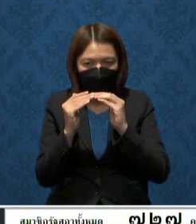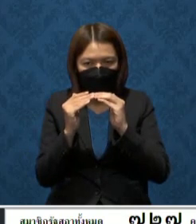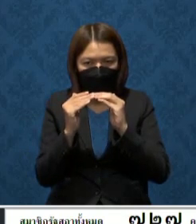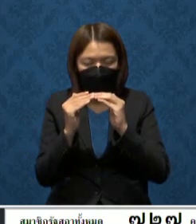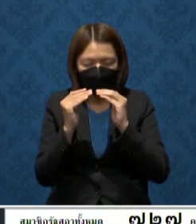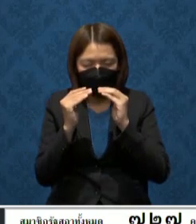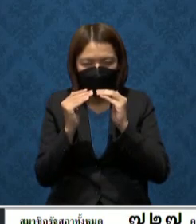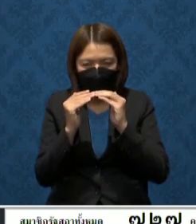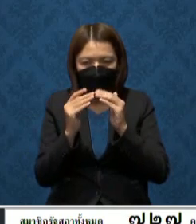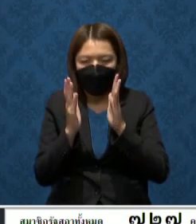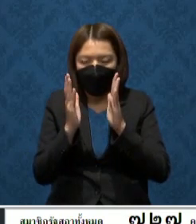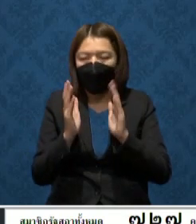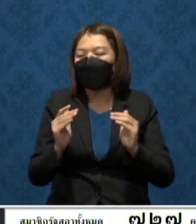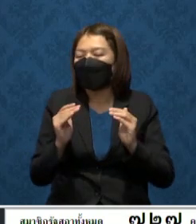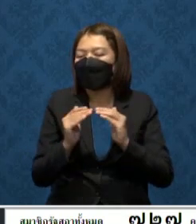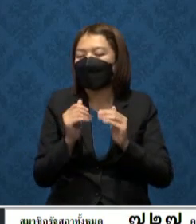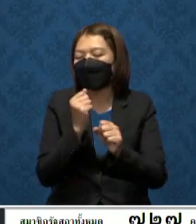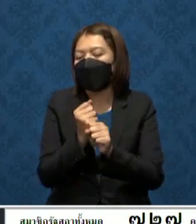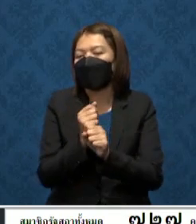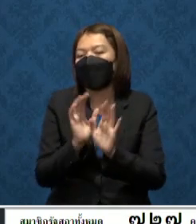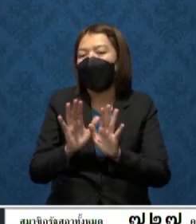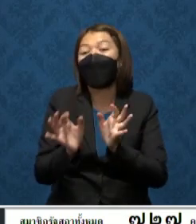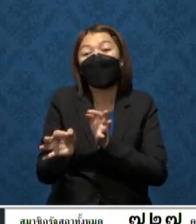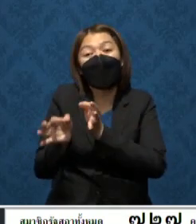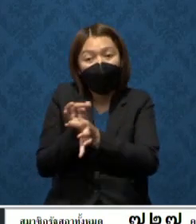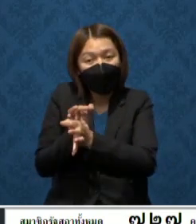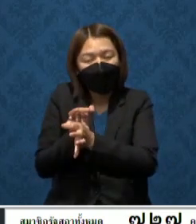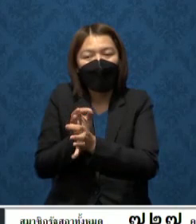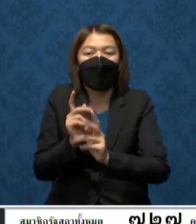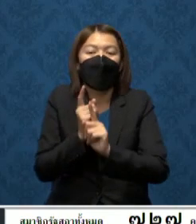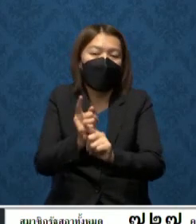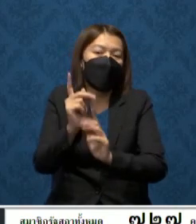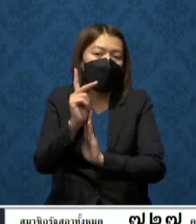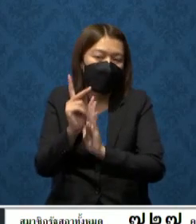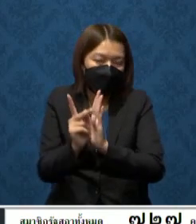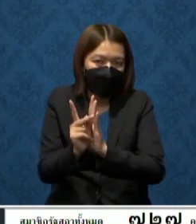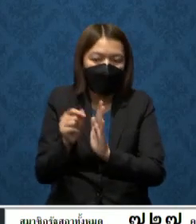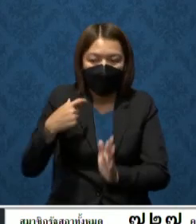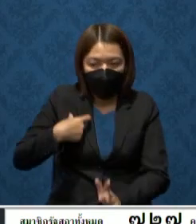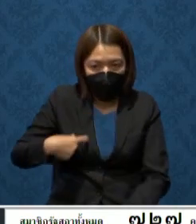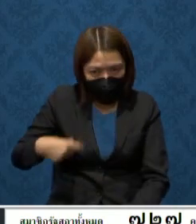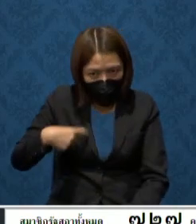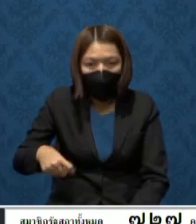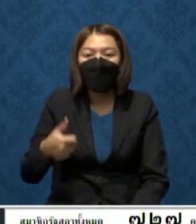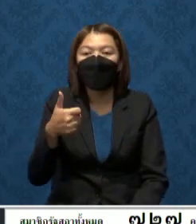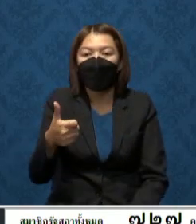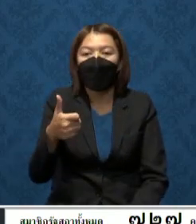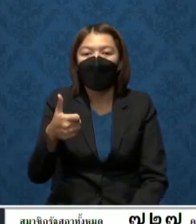หมายความรวมถึงผู้มีศิกศัมการแทนบุคค striามกฎหมาย หรอในฐ~] โษณ์ความได้